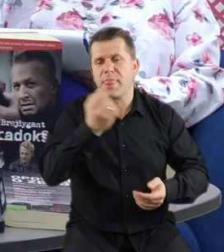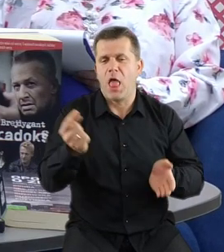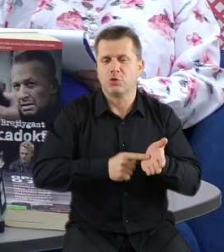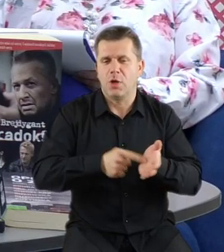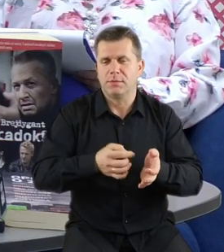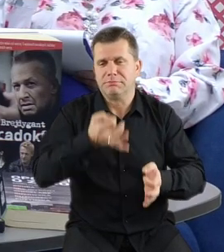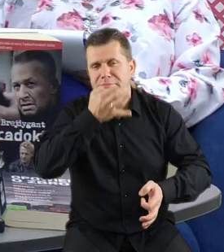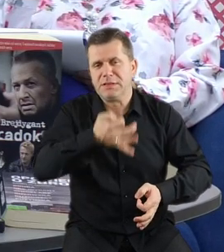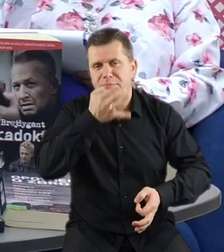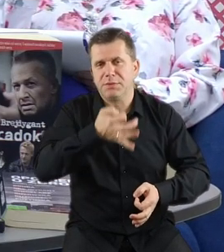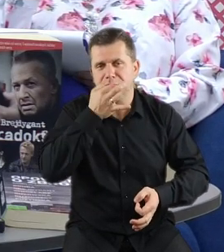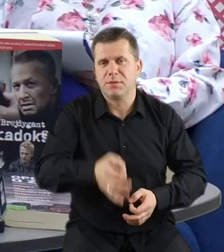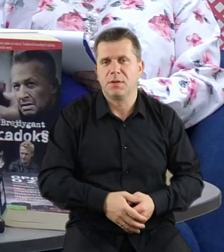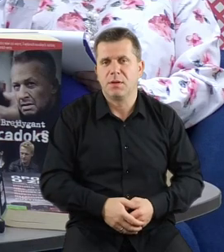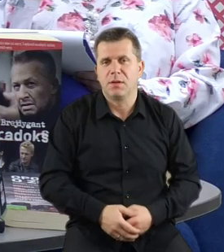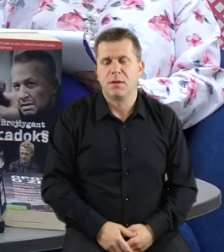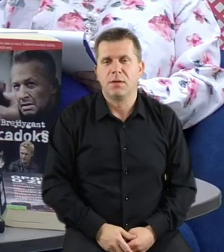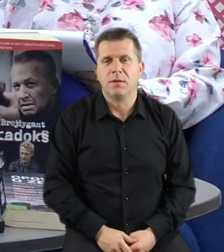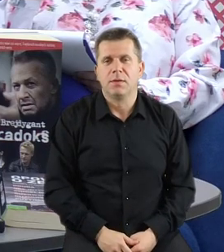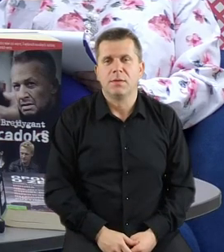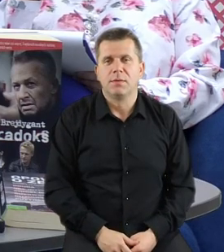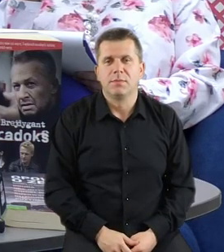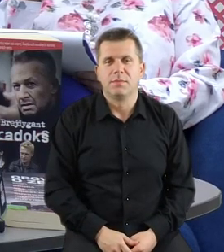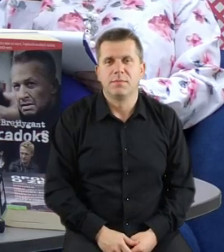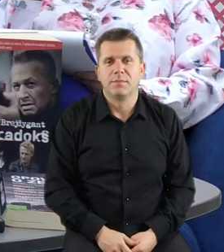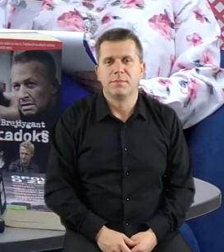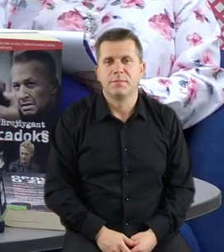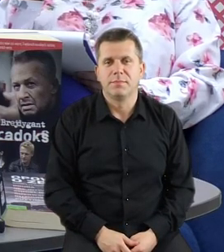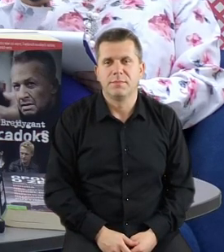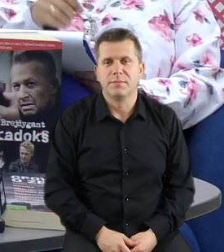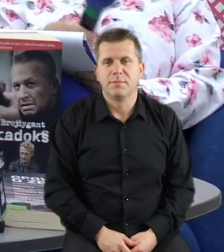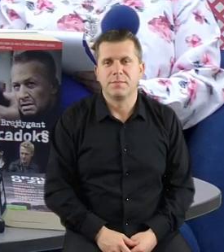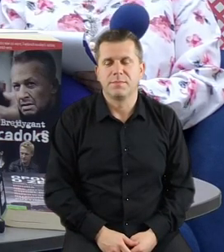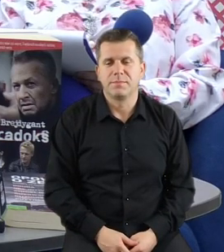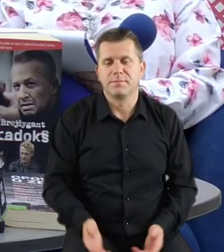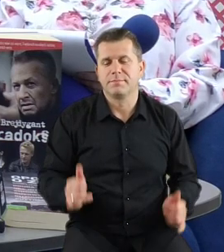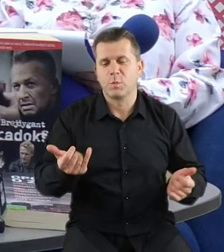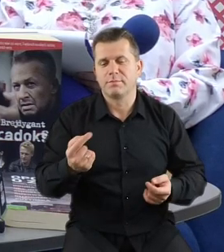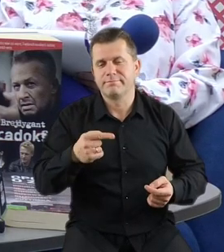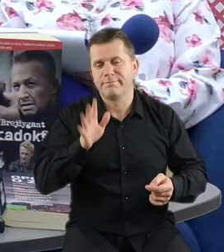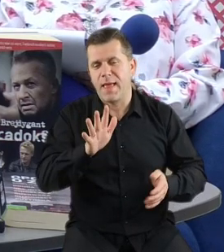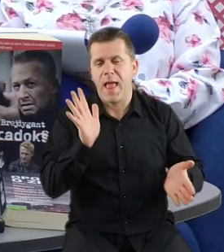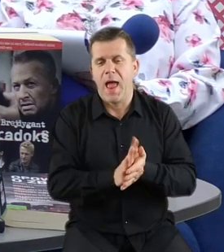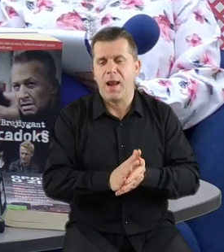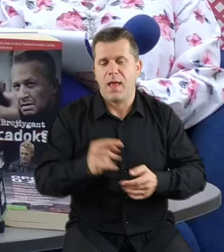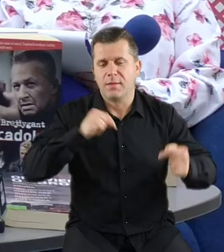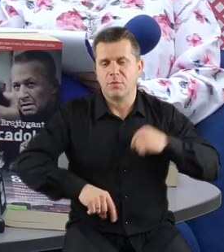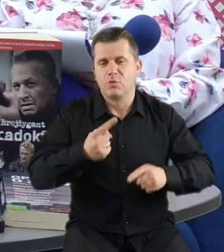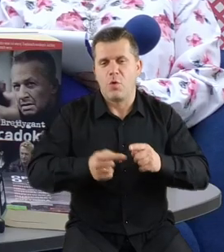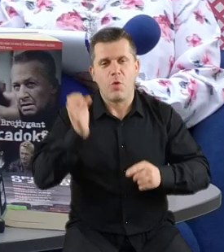na najczęściej zadawane panu pytanie, ale żebym jego nie zadała. Dobrze, pierwiastki kobiece. W